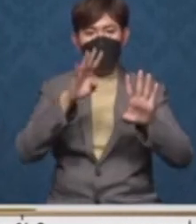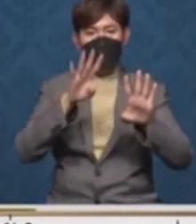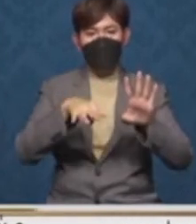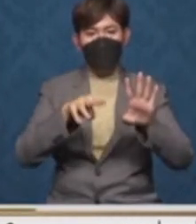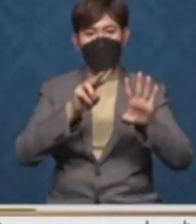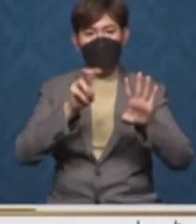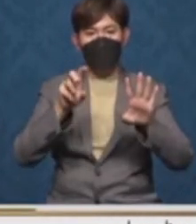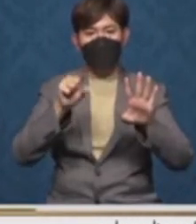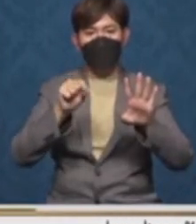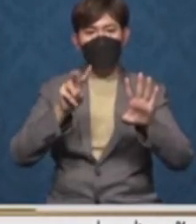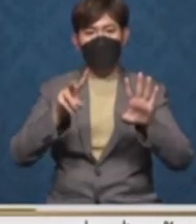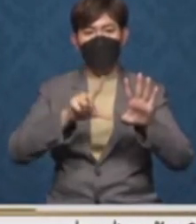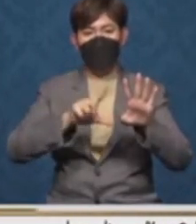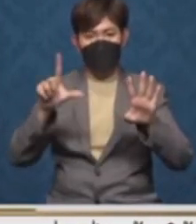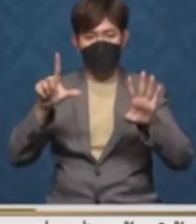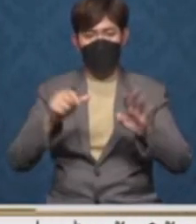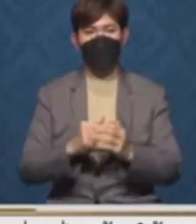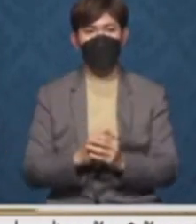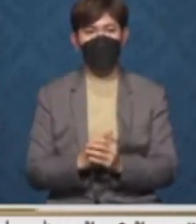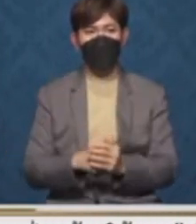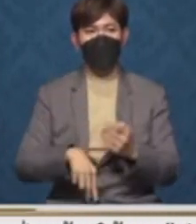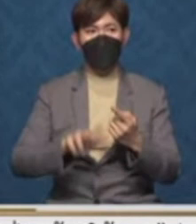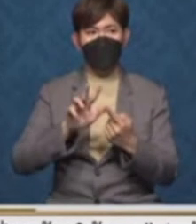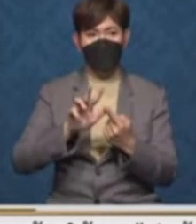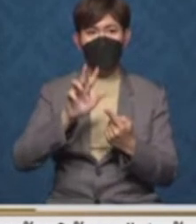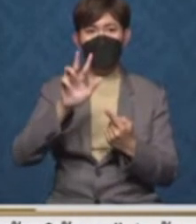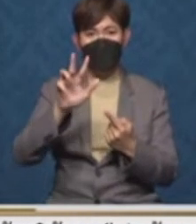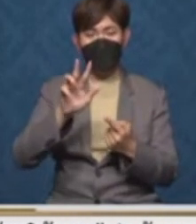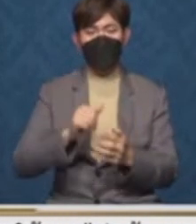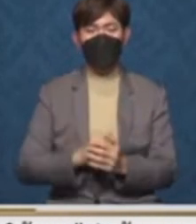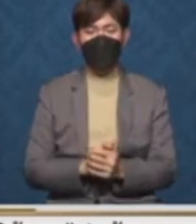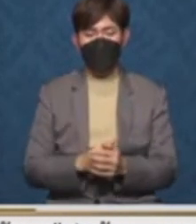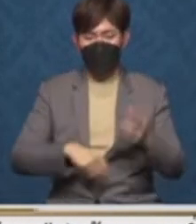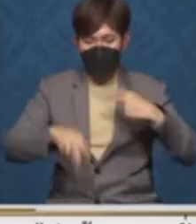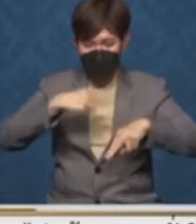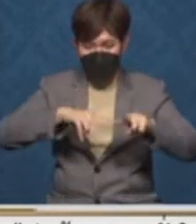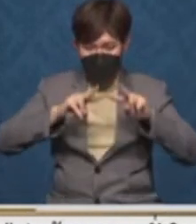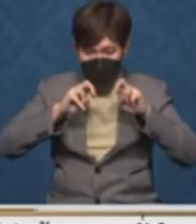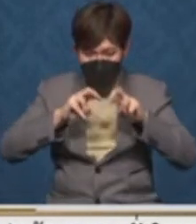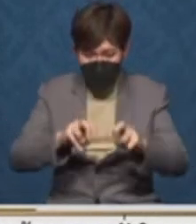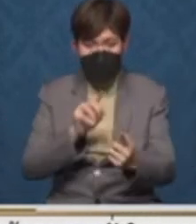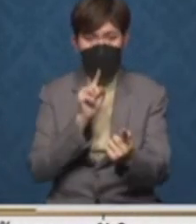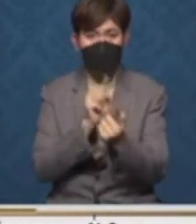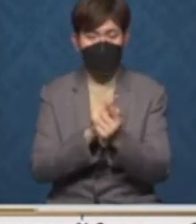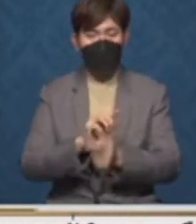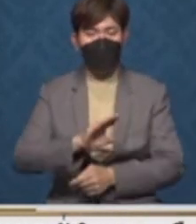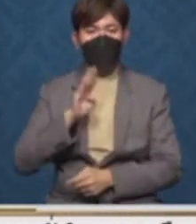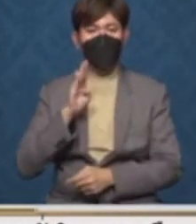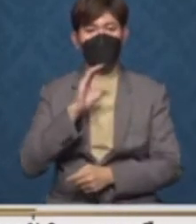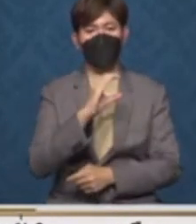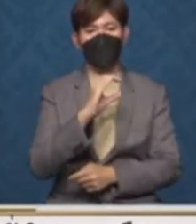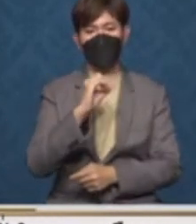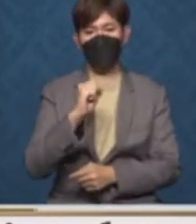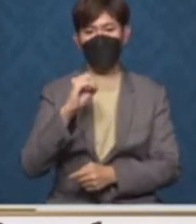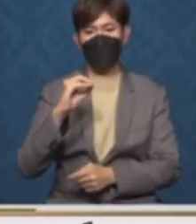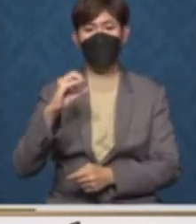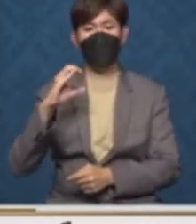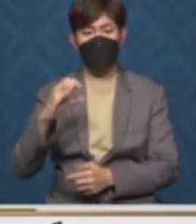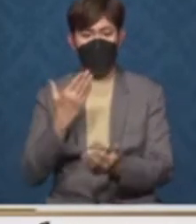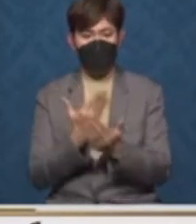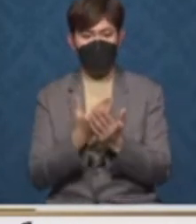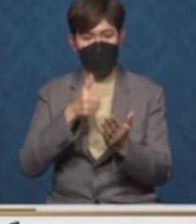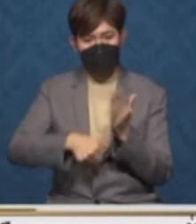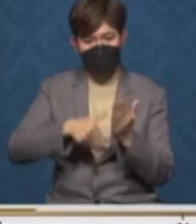44,222 ล้านสุดท้ายนะครับข้อ3เนี่ยเมื่อพิสูจน์ได้ว่าบริษัท CSOC เนี่ยไม่ต้องเสียแ